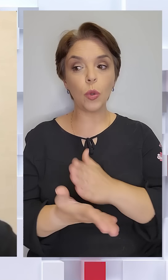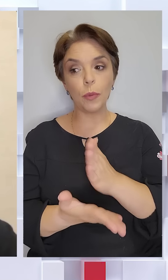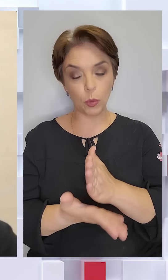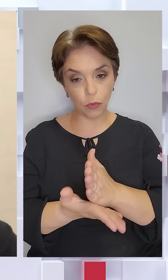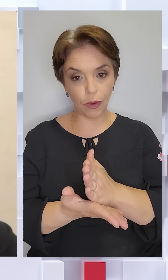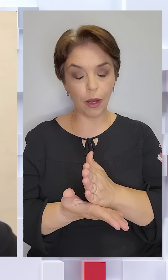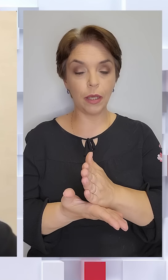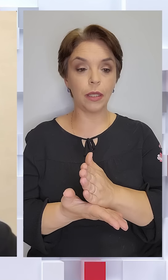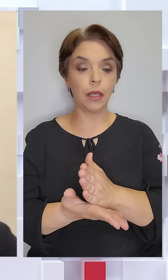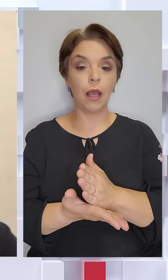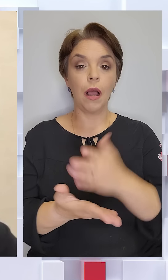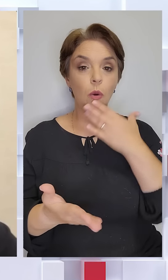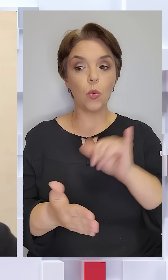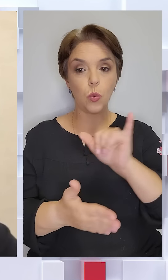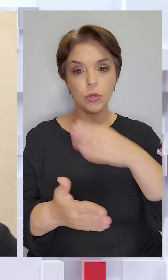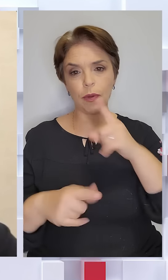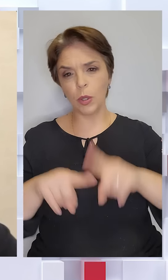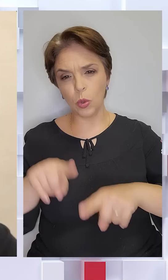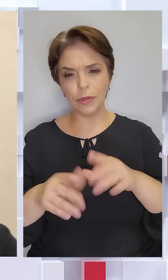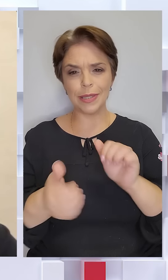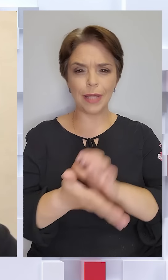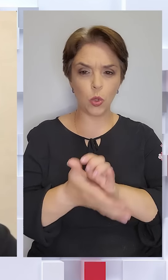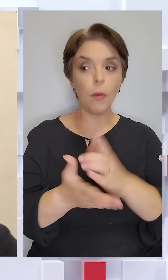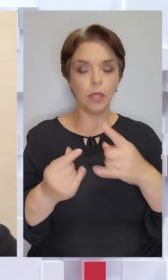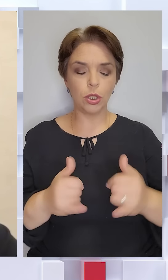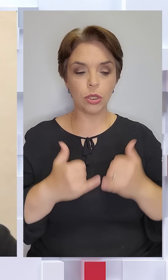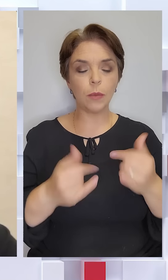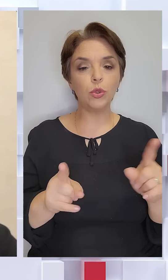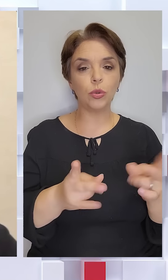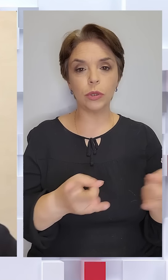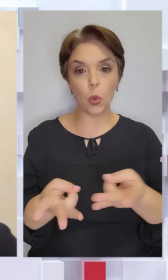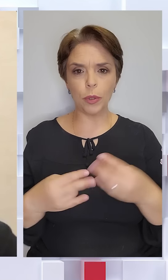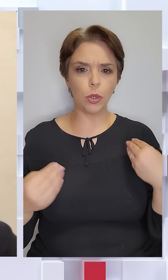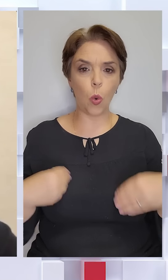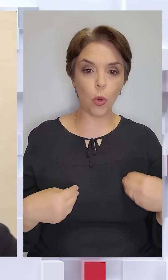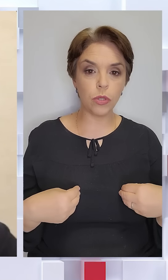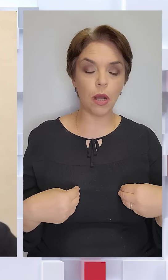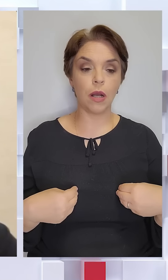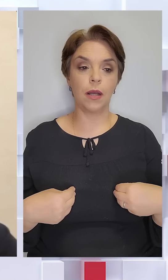перебуває у своїх родичах, знайомих, іншим там забезпечується все необхідним одягом,